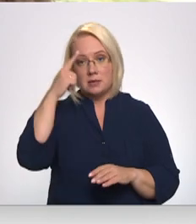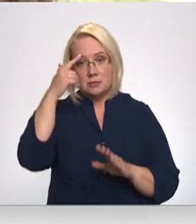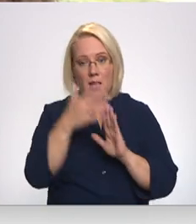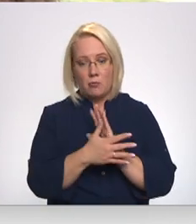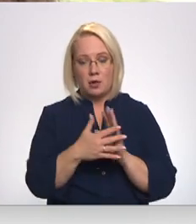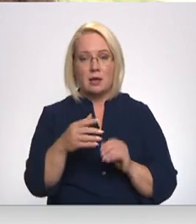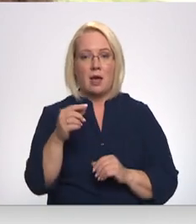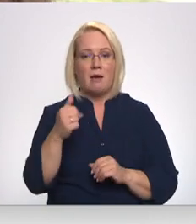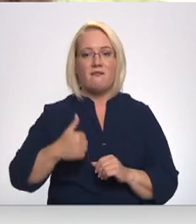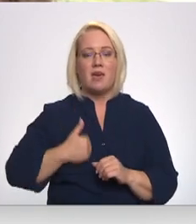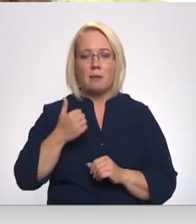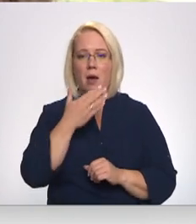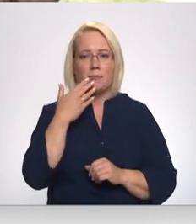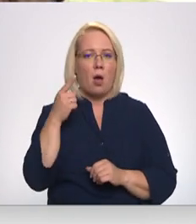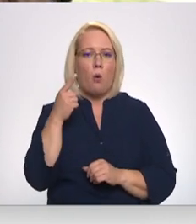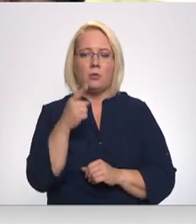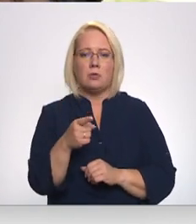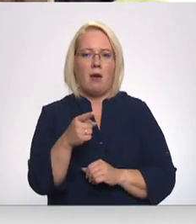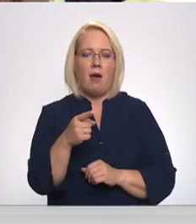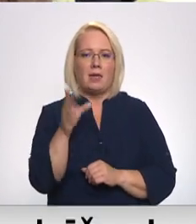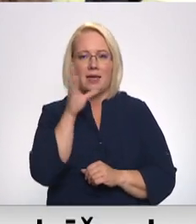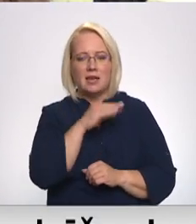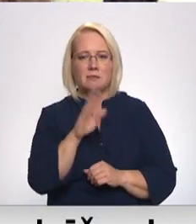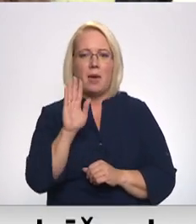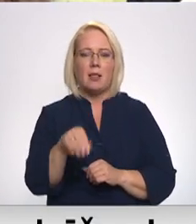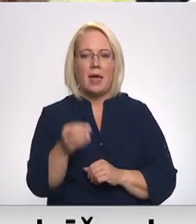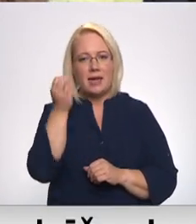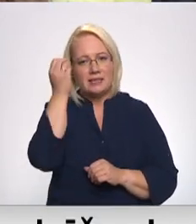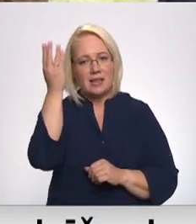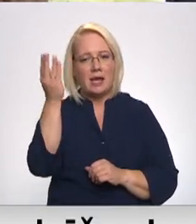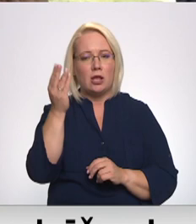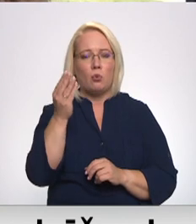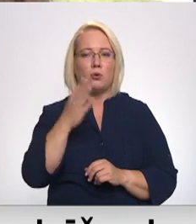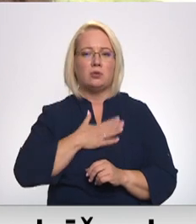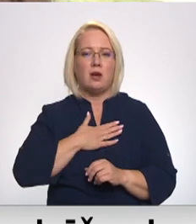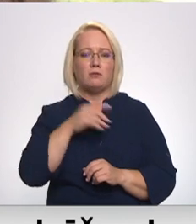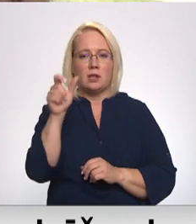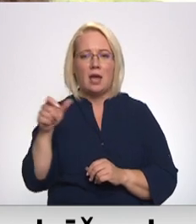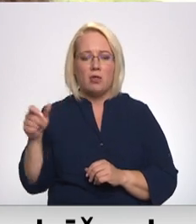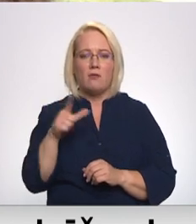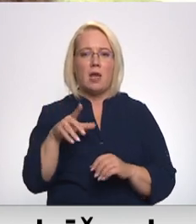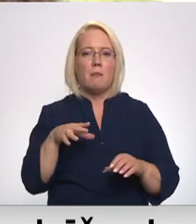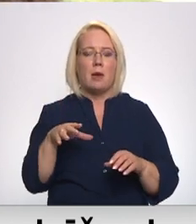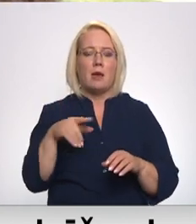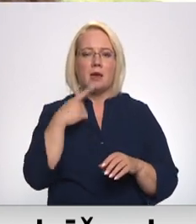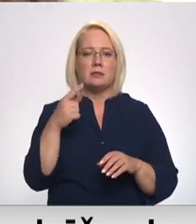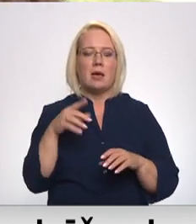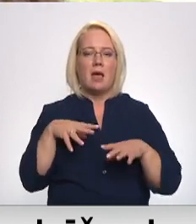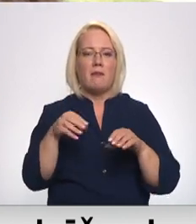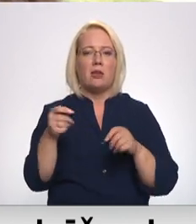tāda kapacitāte, lai izglītotu savus klientus, jo viņiem ir jāveic uzņēmējdarbību, viņiem ir jāpēdina